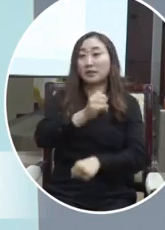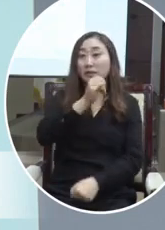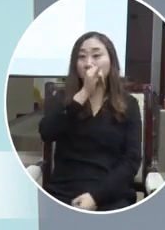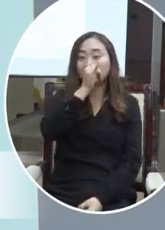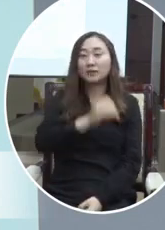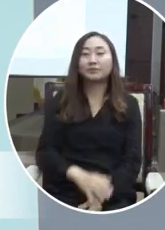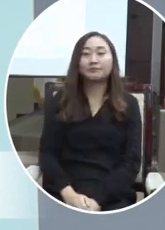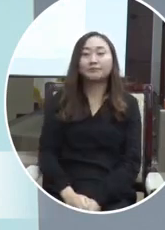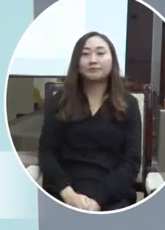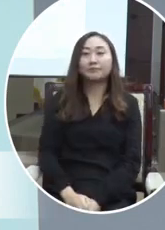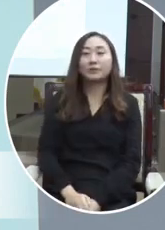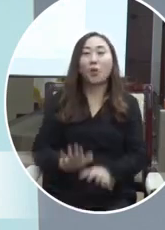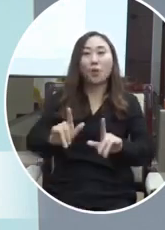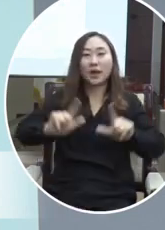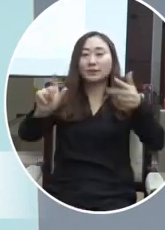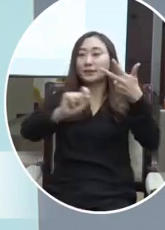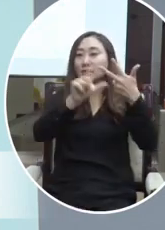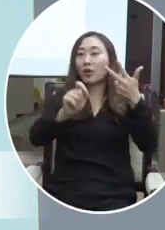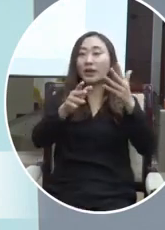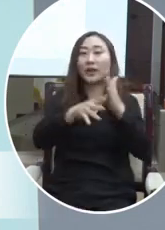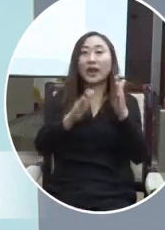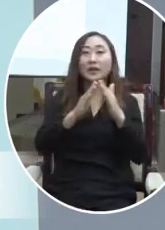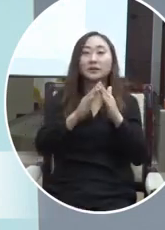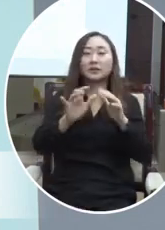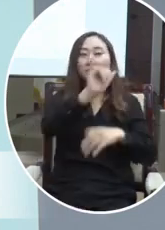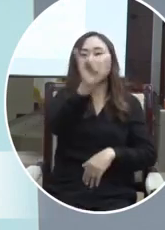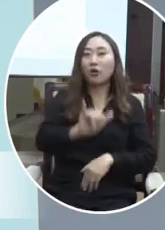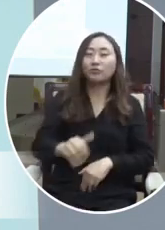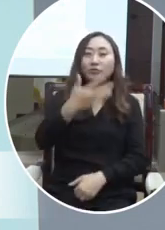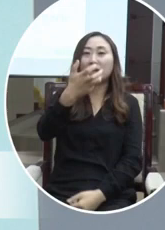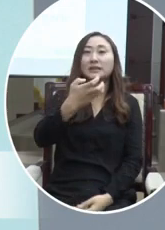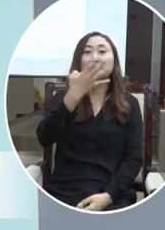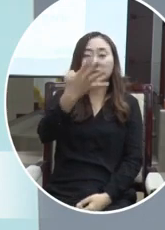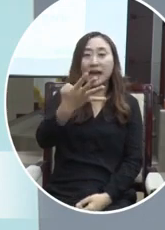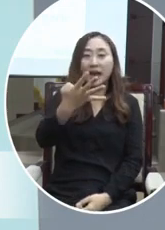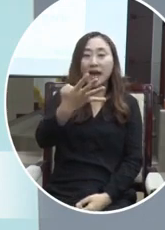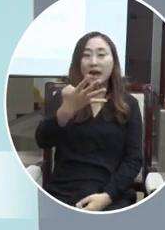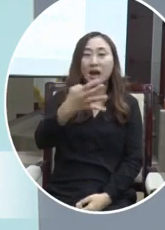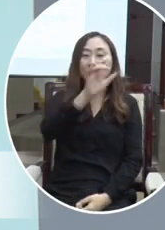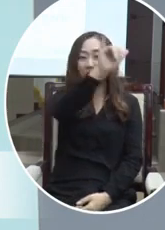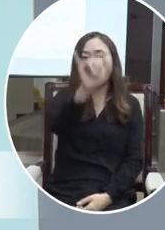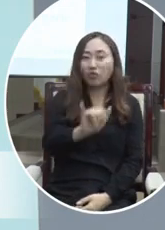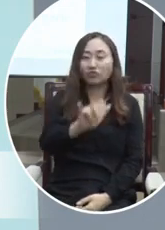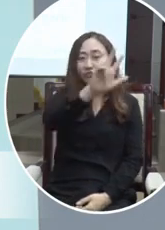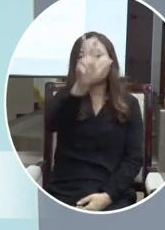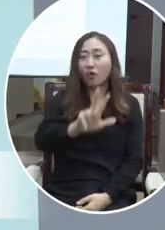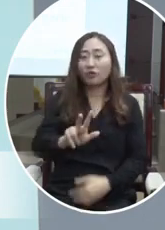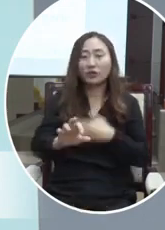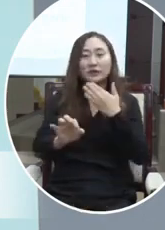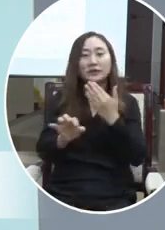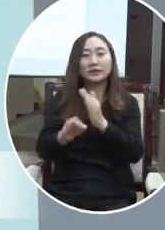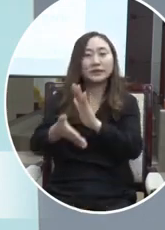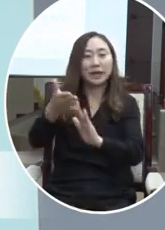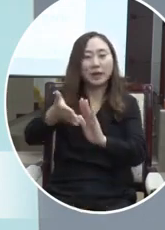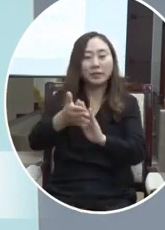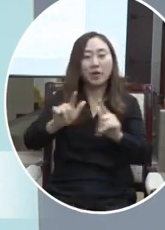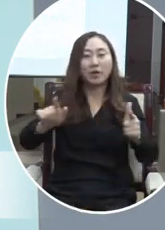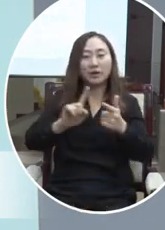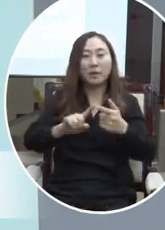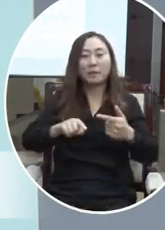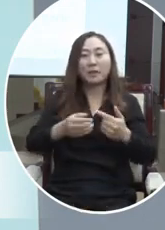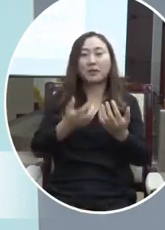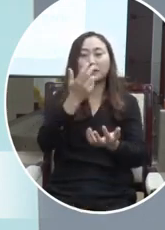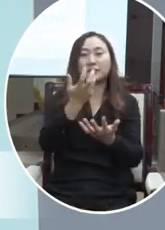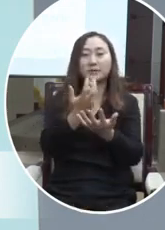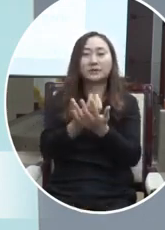것입니다. 올해 7월에 전국 84개 광역 및 기초지자체가 탄소중립도시 조성사업 참여